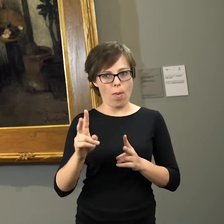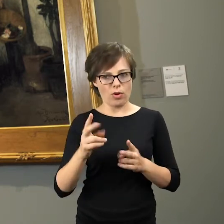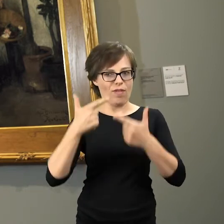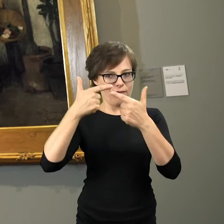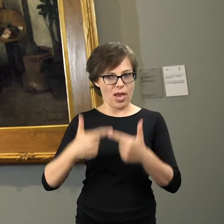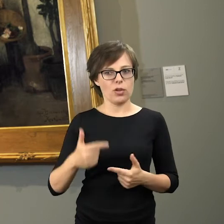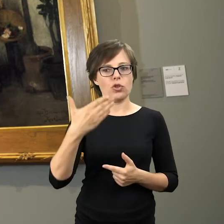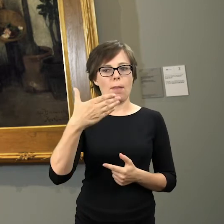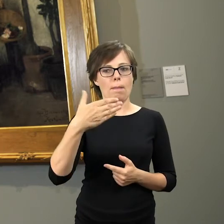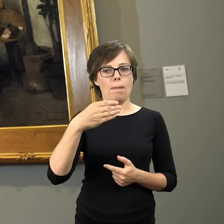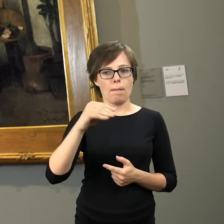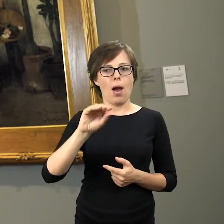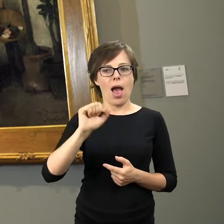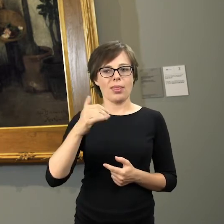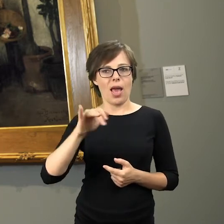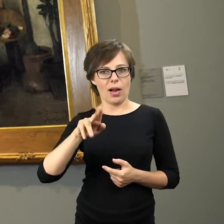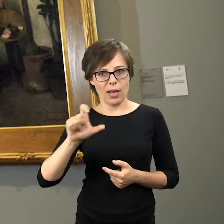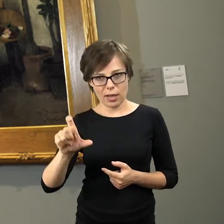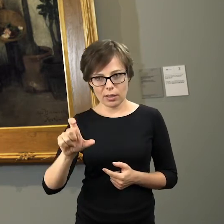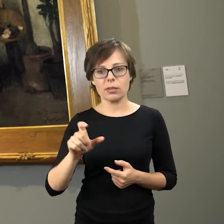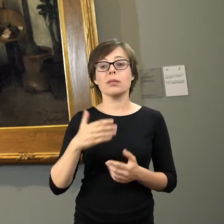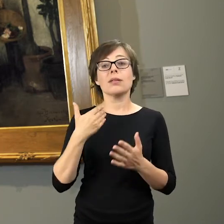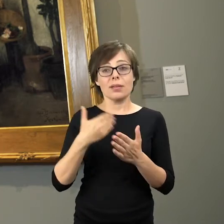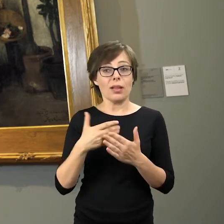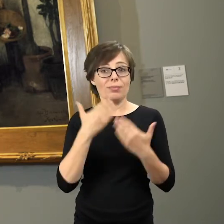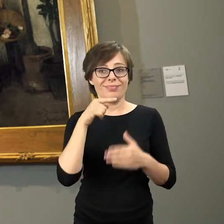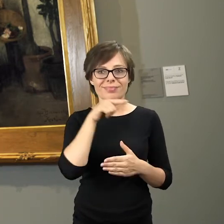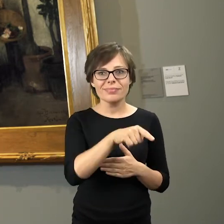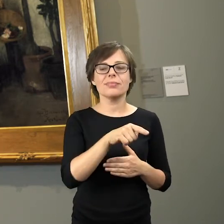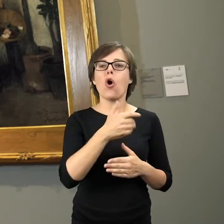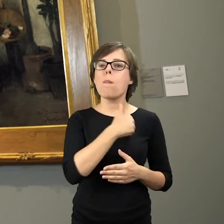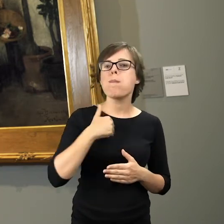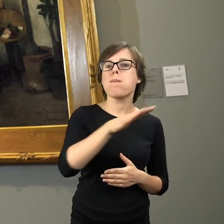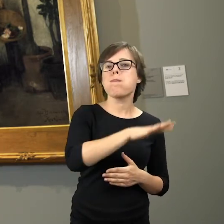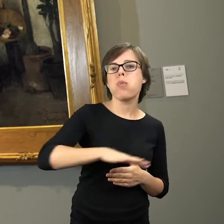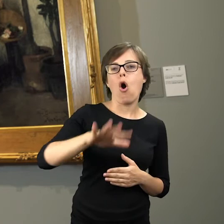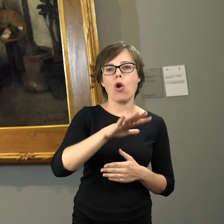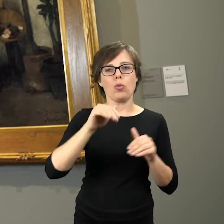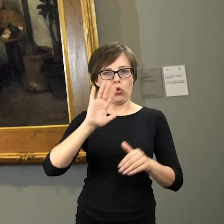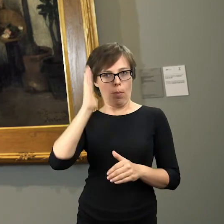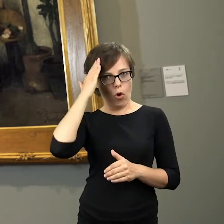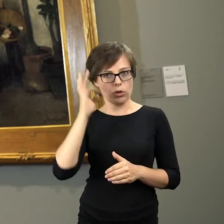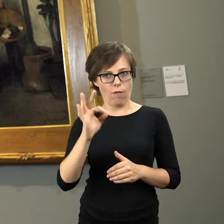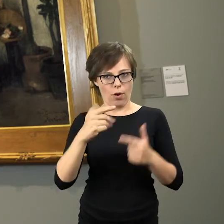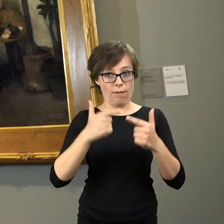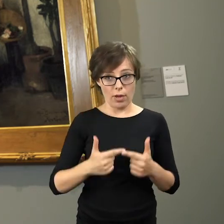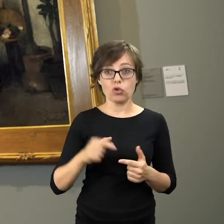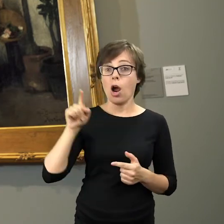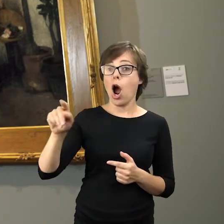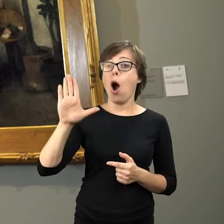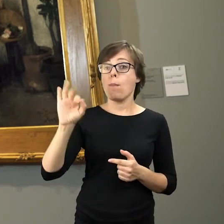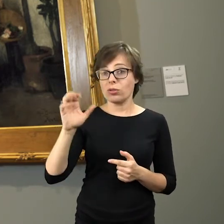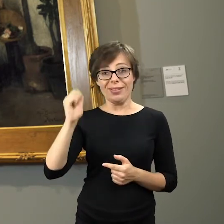właściwie spowodował opublicznienie i zapoznanie się polskiej publiczności właśnie z jego poezją. Boznańska go zna,